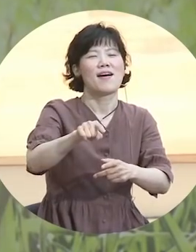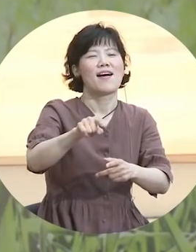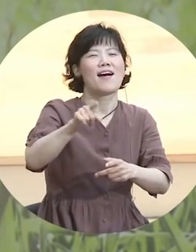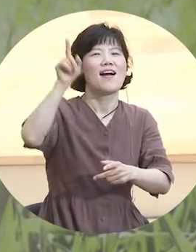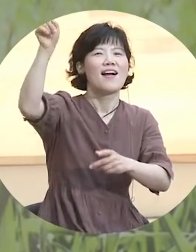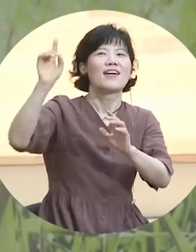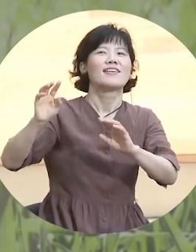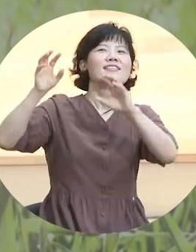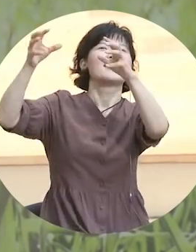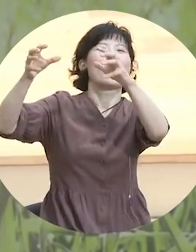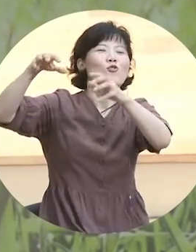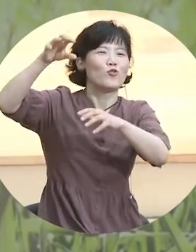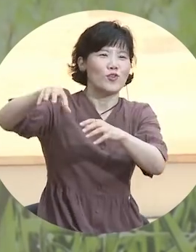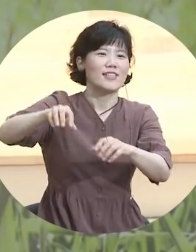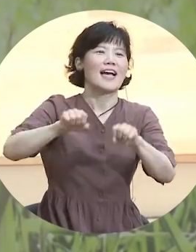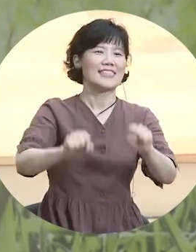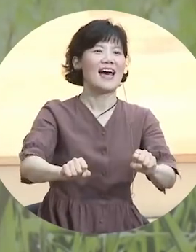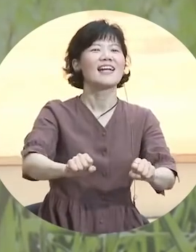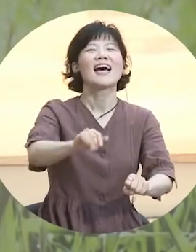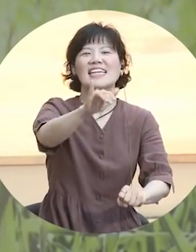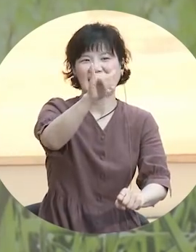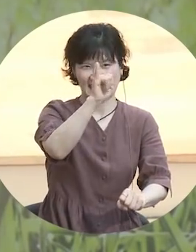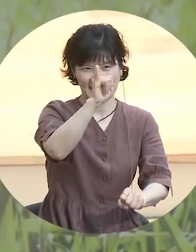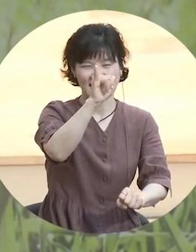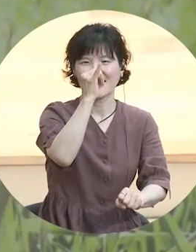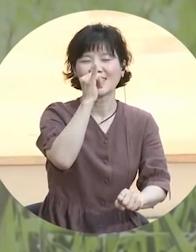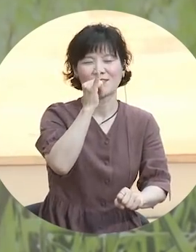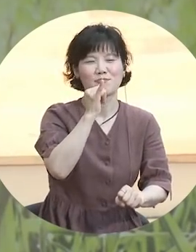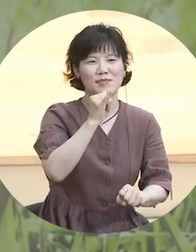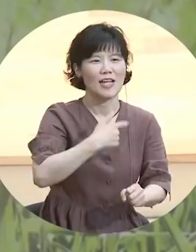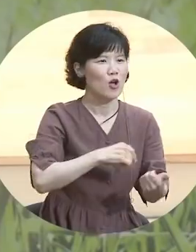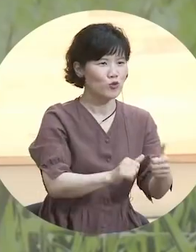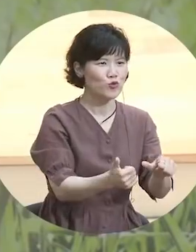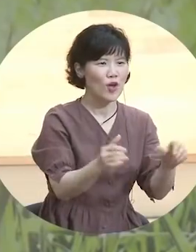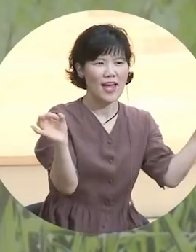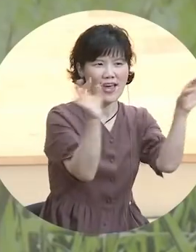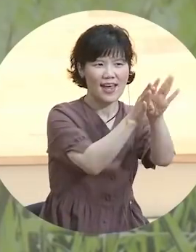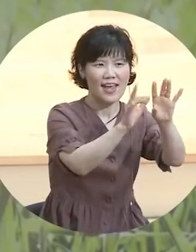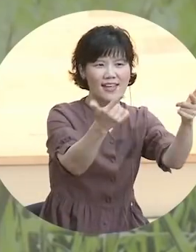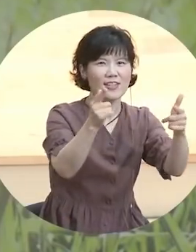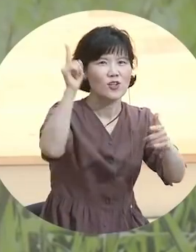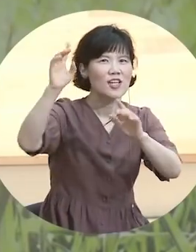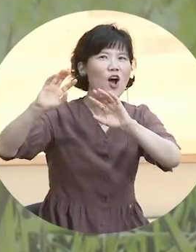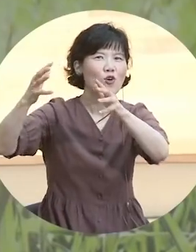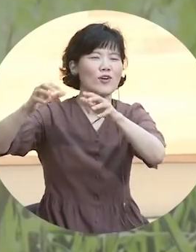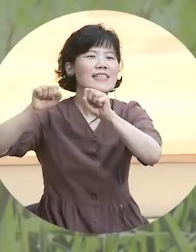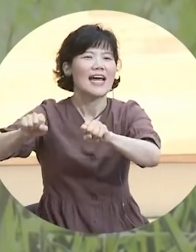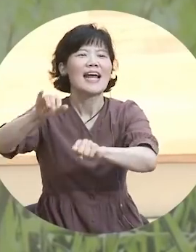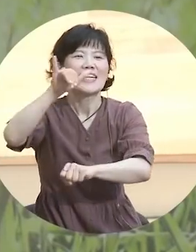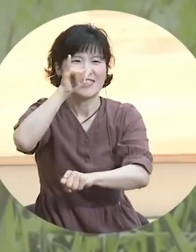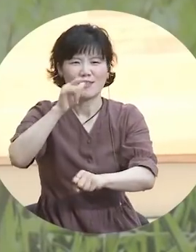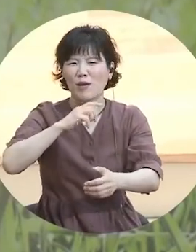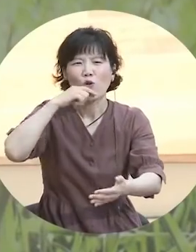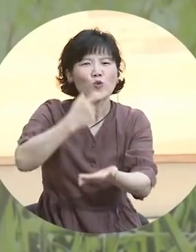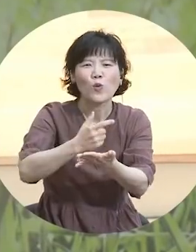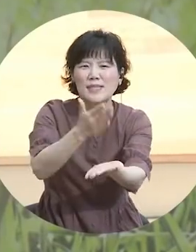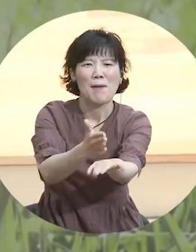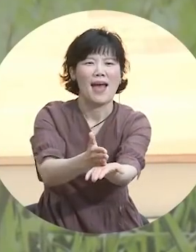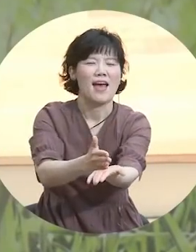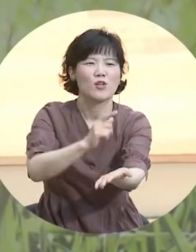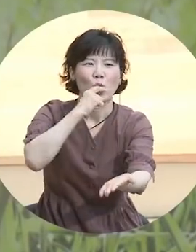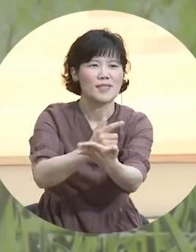생생하게 천국에서 살아 있을 겁니다. 죽어 없는 게 아니고 천국에서 나는 살아 있을 것이니까 속지 말라 그